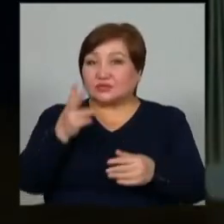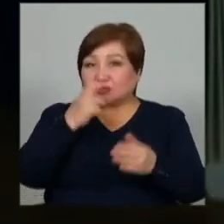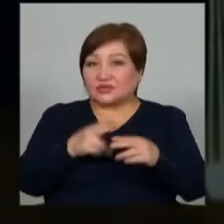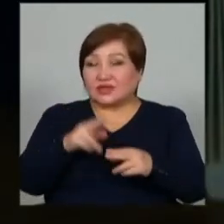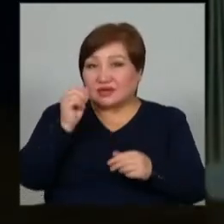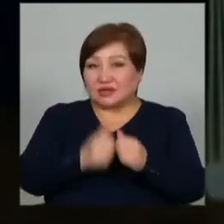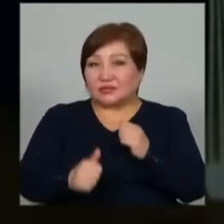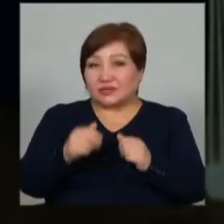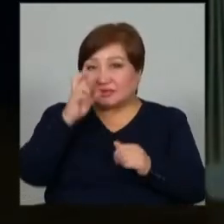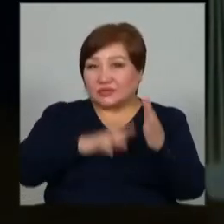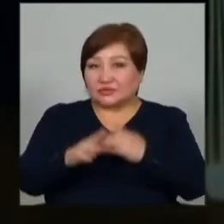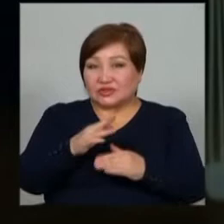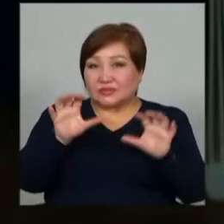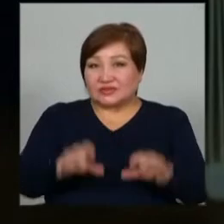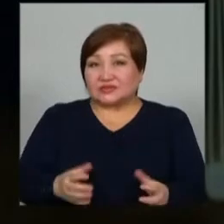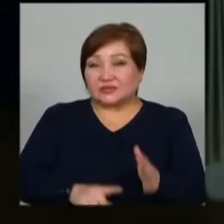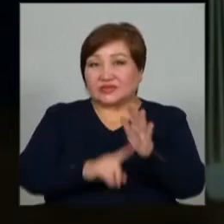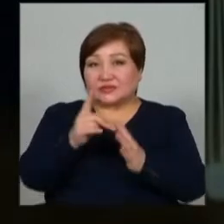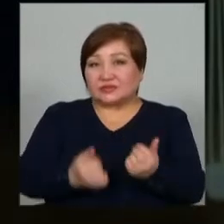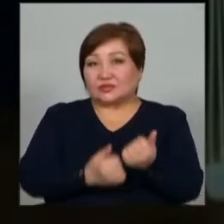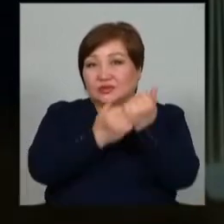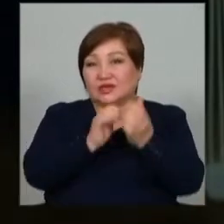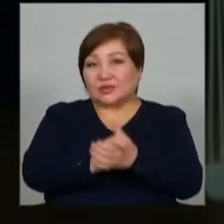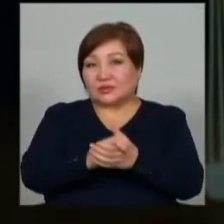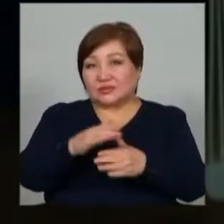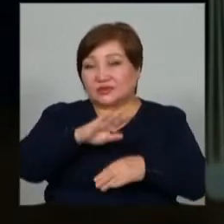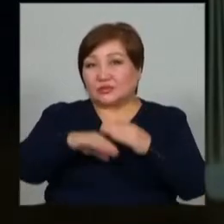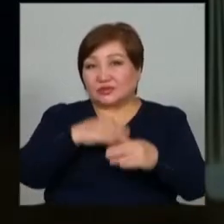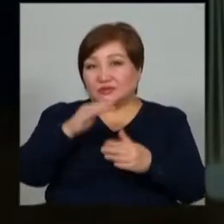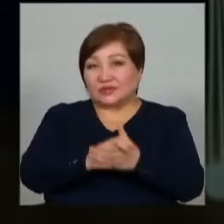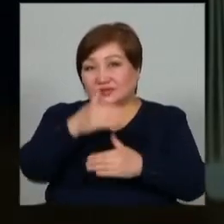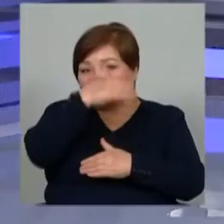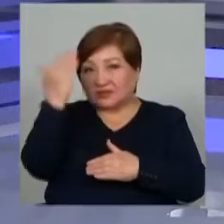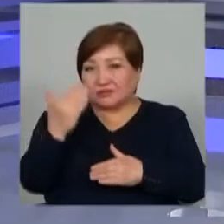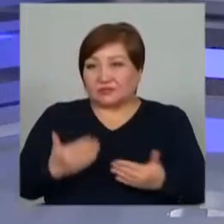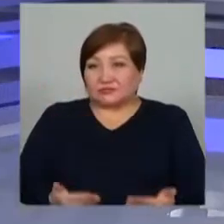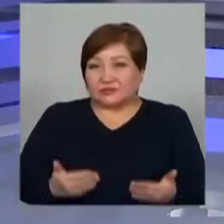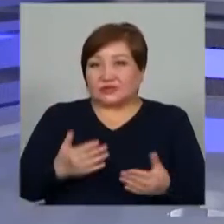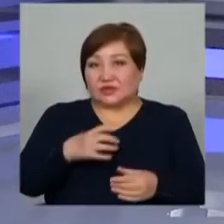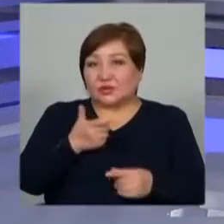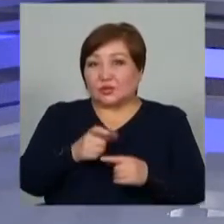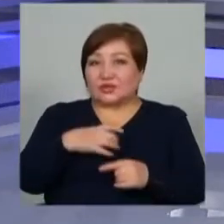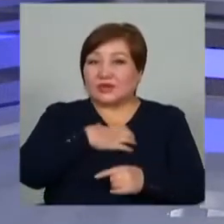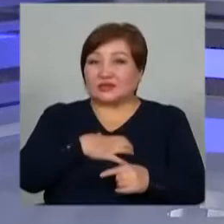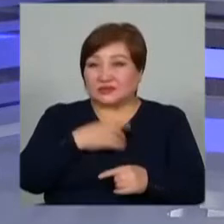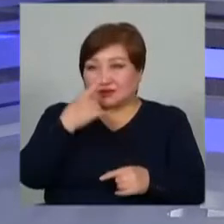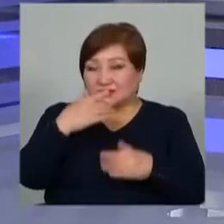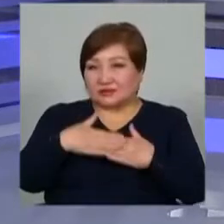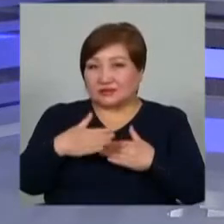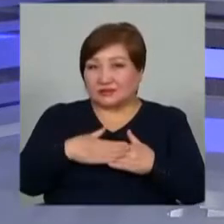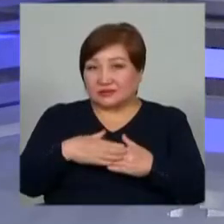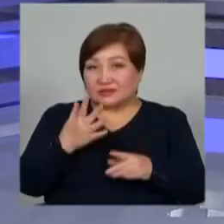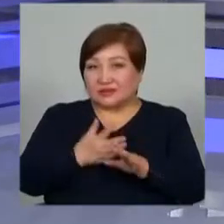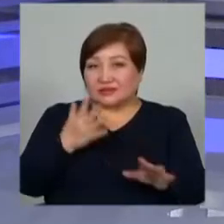президенттің бастамасын қолдап, бейбіт аспан астында бірлікте ғұмыр кешу өте маңызды. Жақында ғана UFC-де